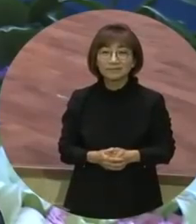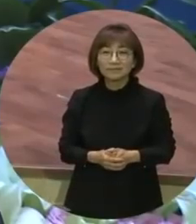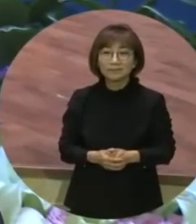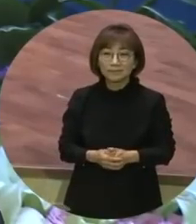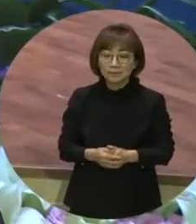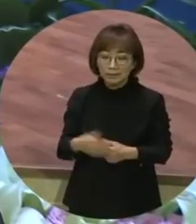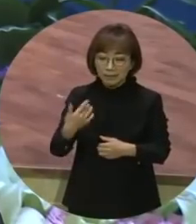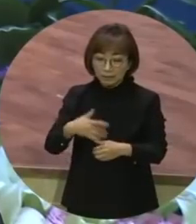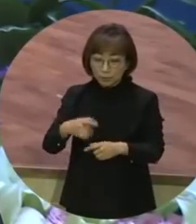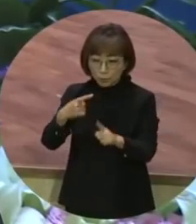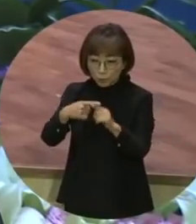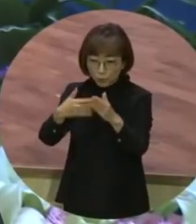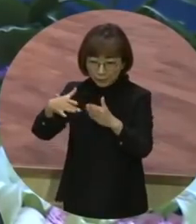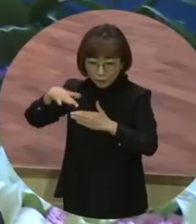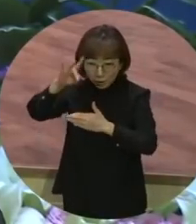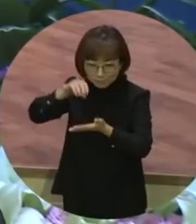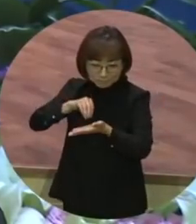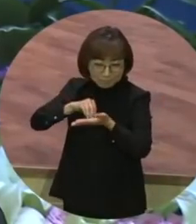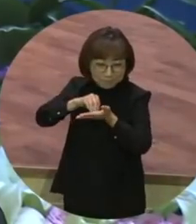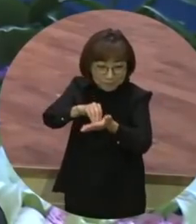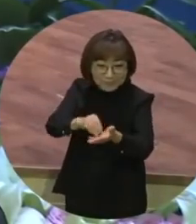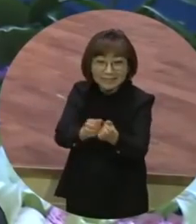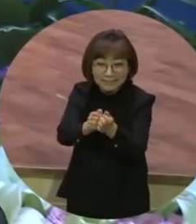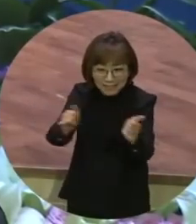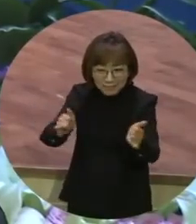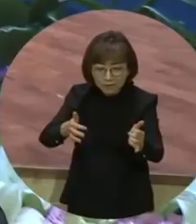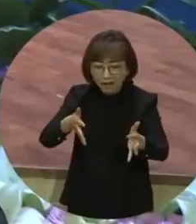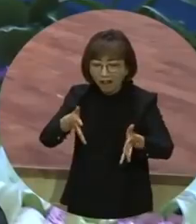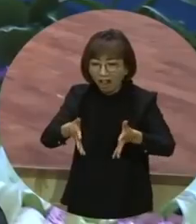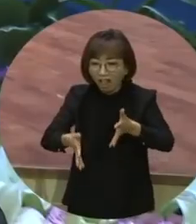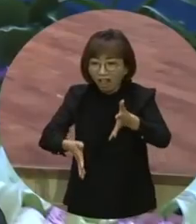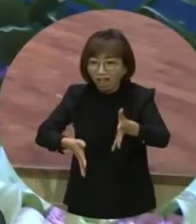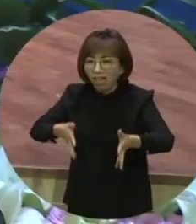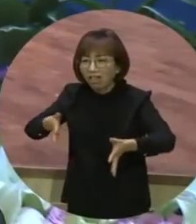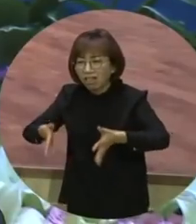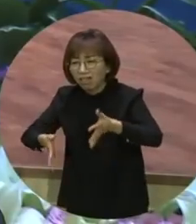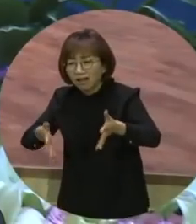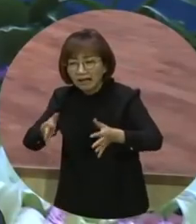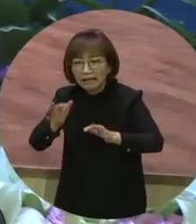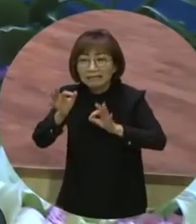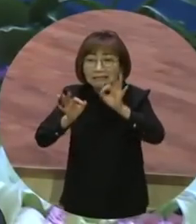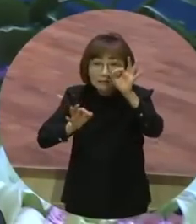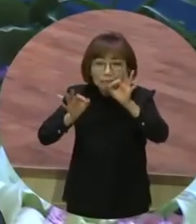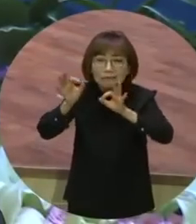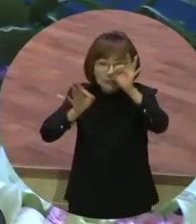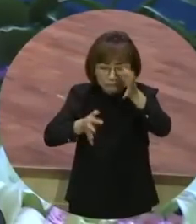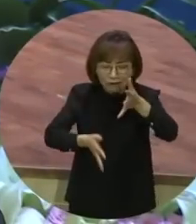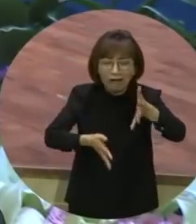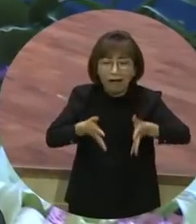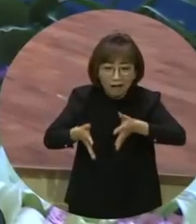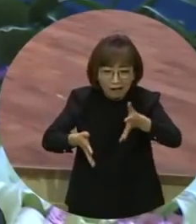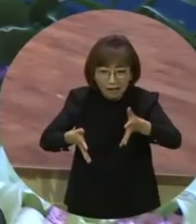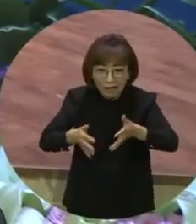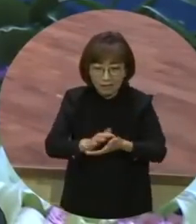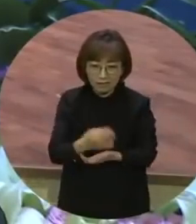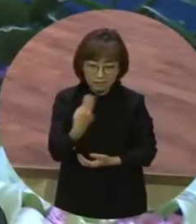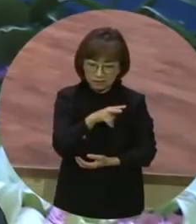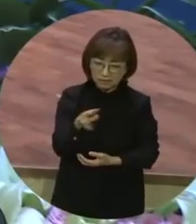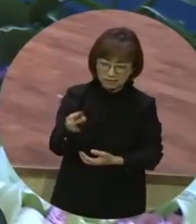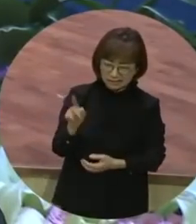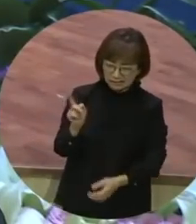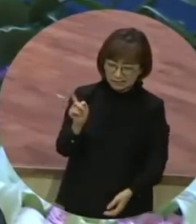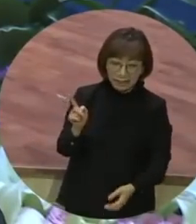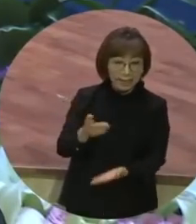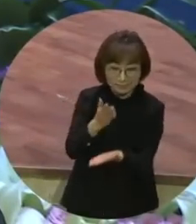새 가족들을 낯설고 어설픕니다. 어떻게 봐야 되느냐. 아기를 낳은 어머니의 심정.